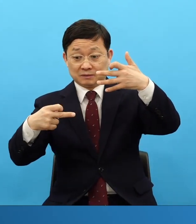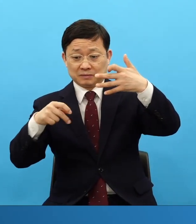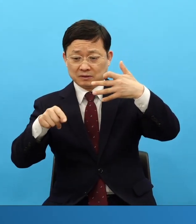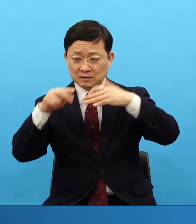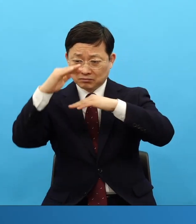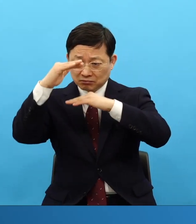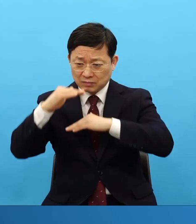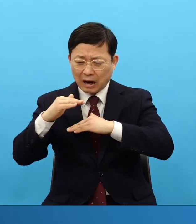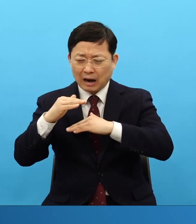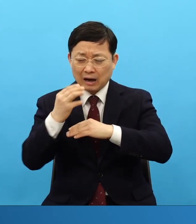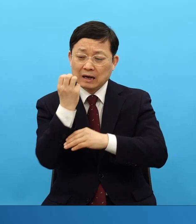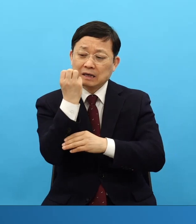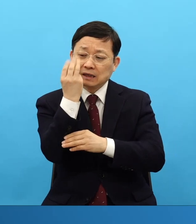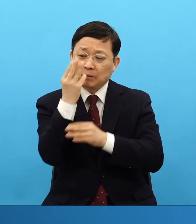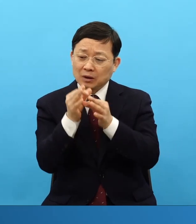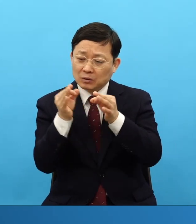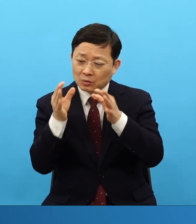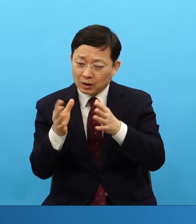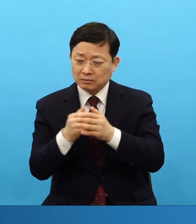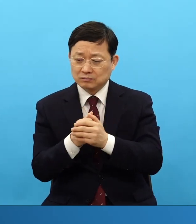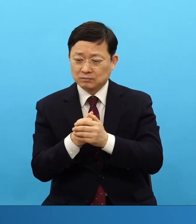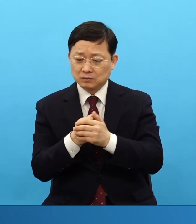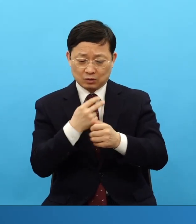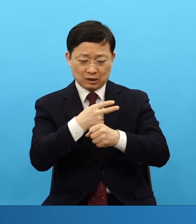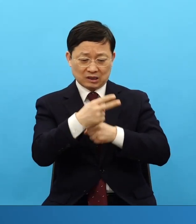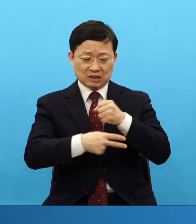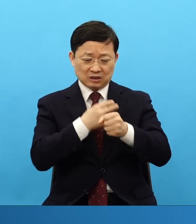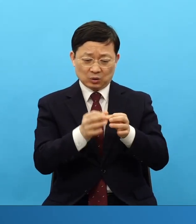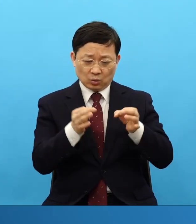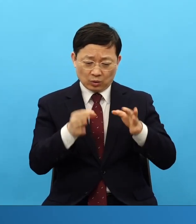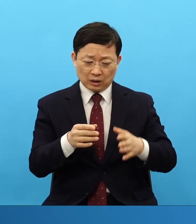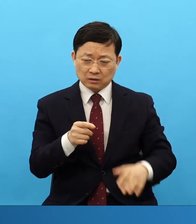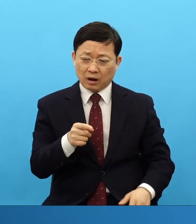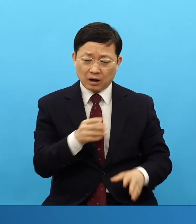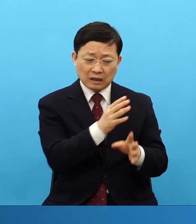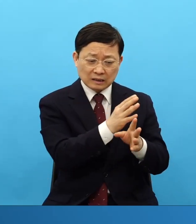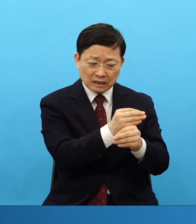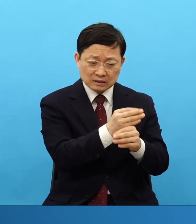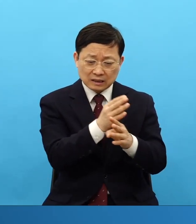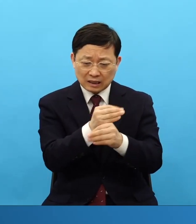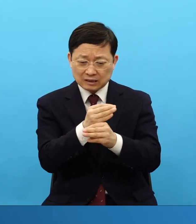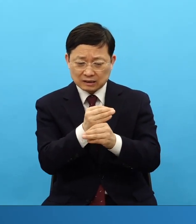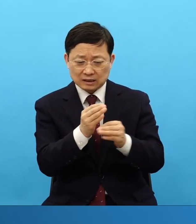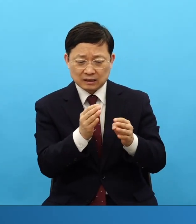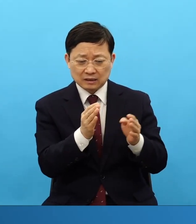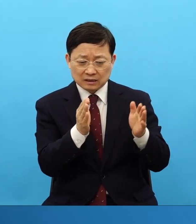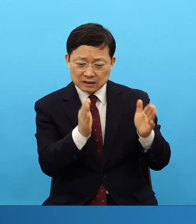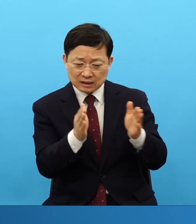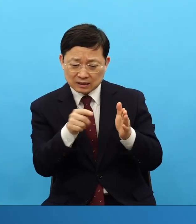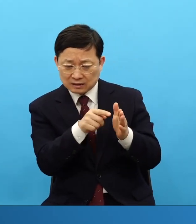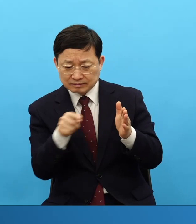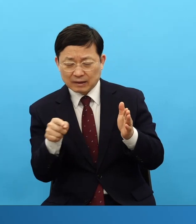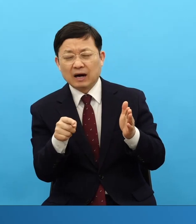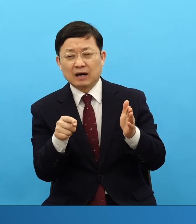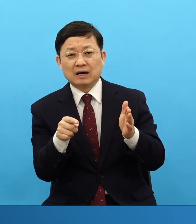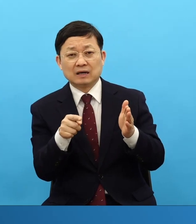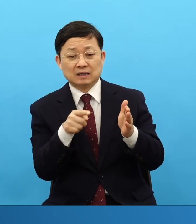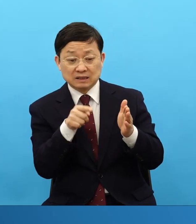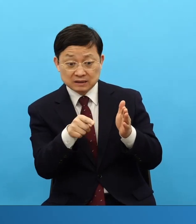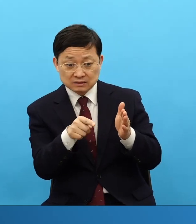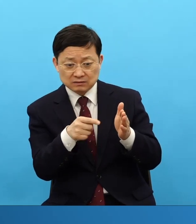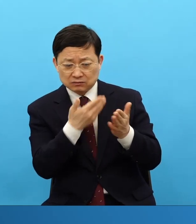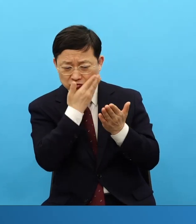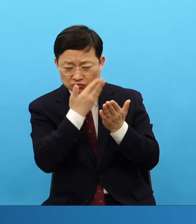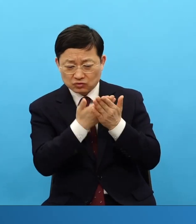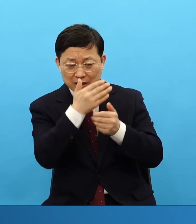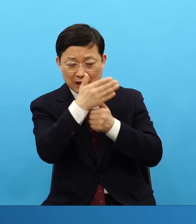3 months. 2년 동안 이렇게 나왔어요. And then for 2 years. 그렇다고 할 때 언제든지 여러분이 이걸 놓치면 안 됩니다. And